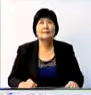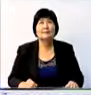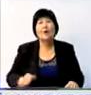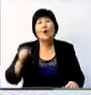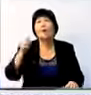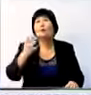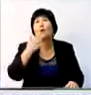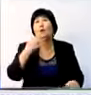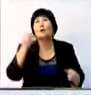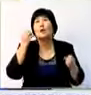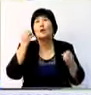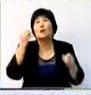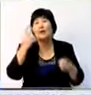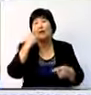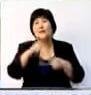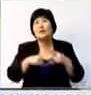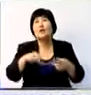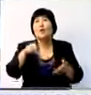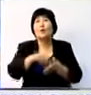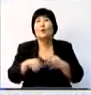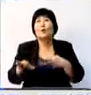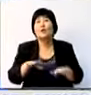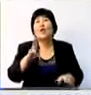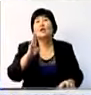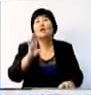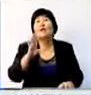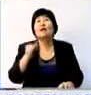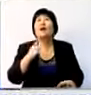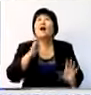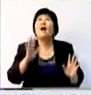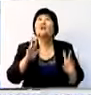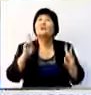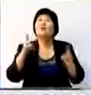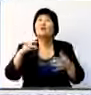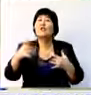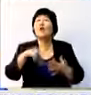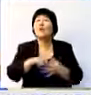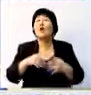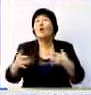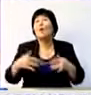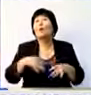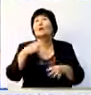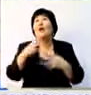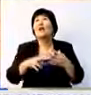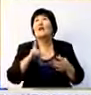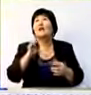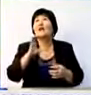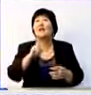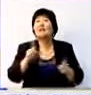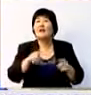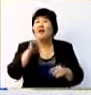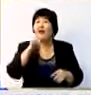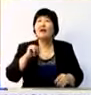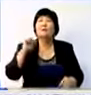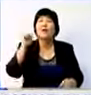Өзбек ұлтының мәдениеті, салт-дәстүрі көрініс тапқан шарада Науаи облысының әнші бишілері өнер көрсетті. Өнерпаздар әлем классиктерімен қатар